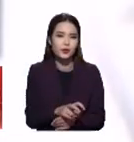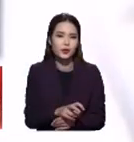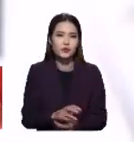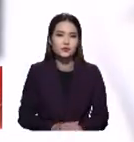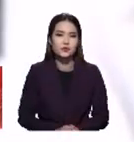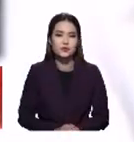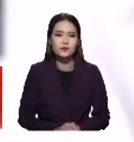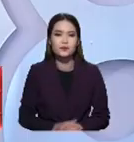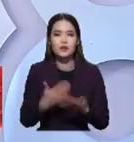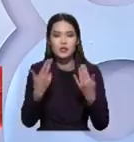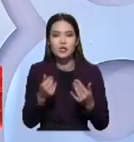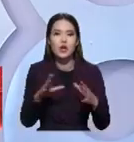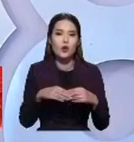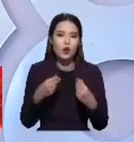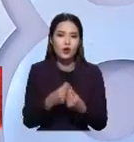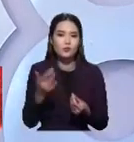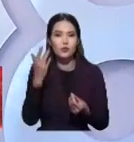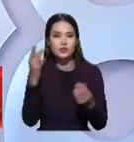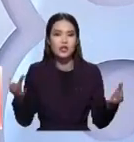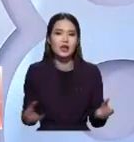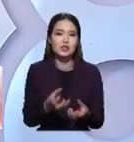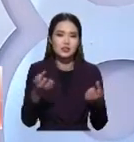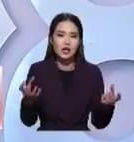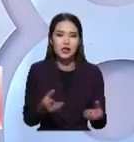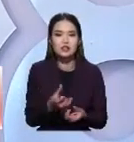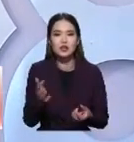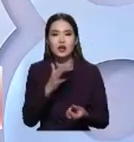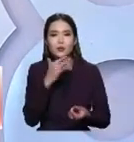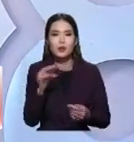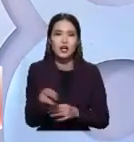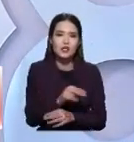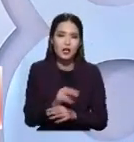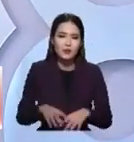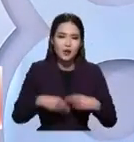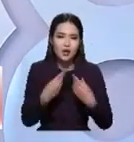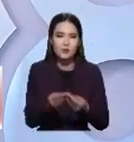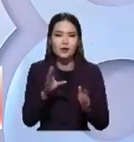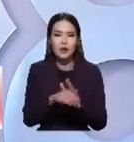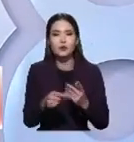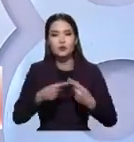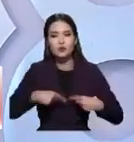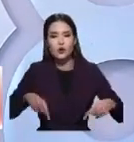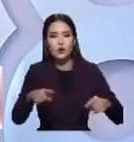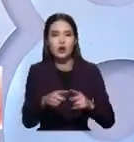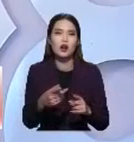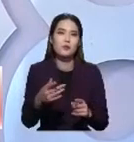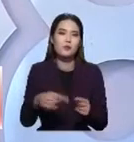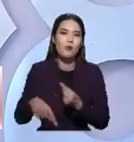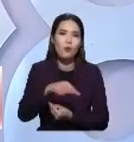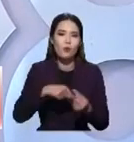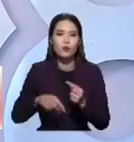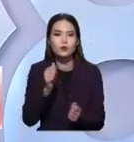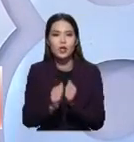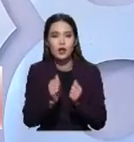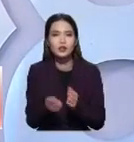жандылар отбасының ырыс берекесін сақтап, өскелең ұрпаққа тәрбие берумен қатар қоғамның сан алуан саласында да белсенділік